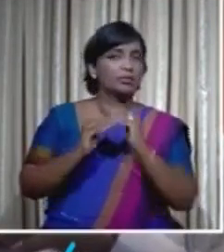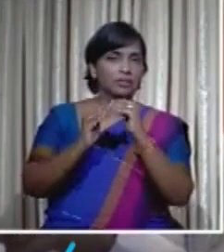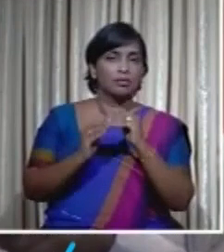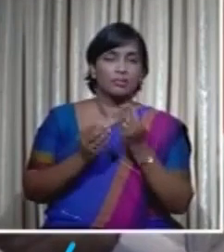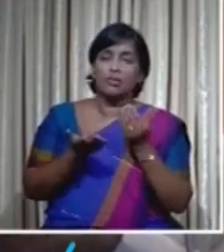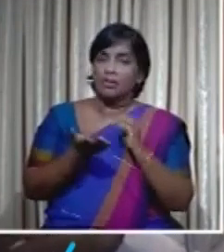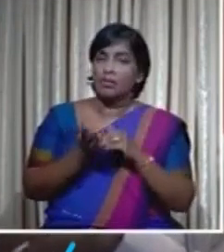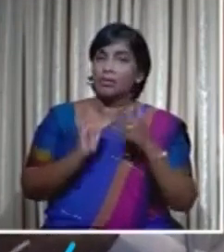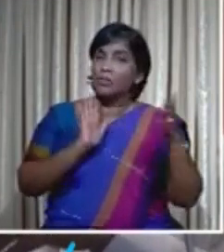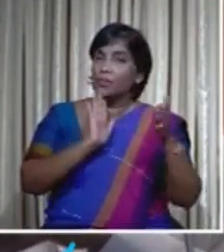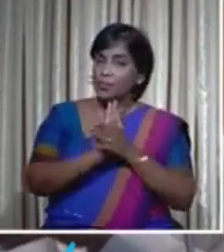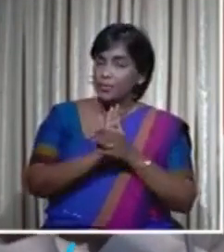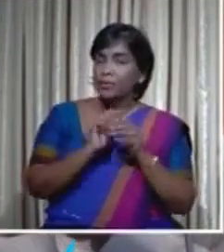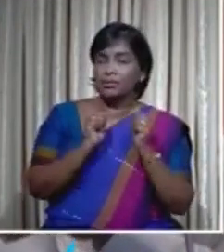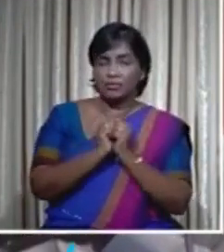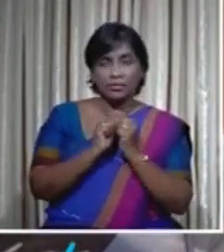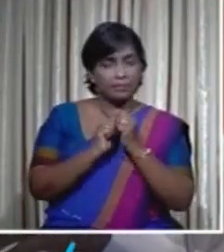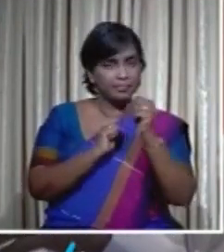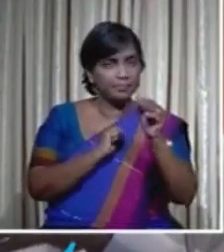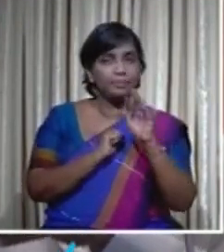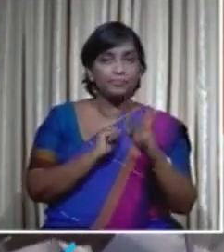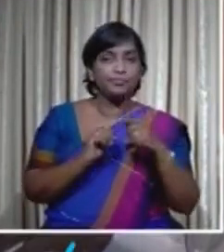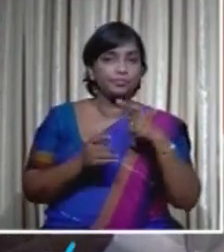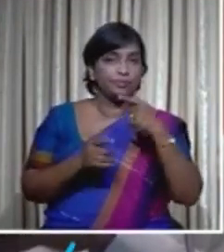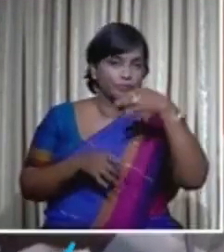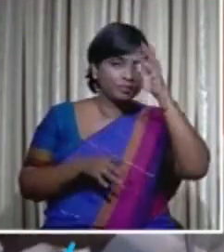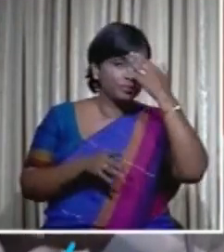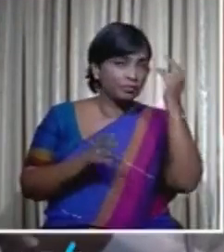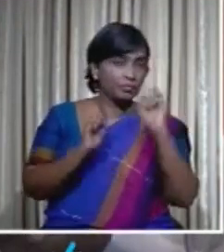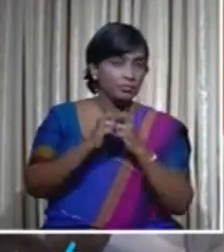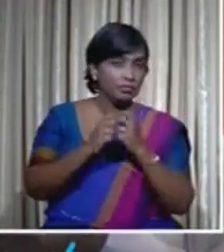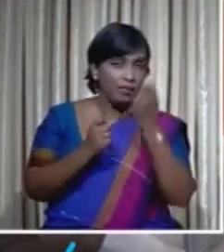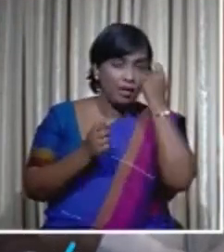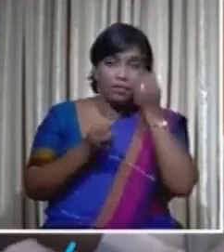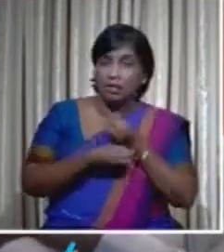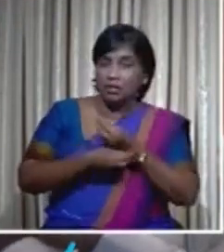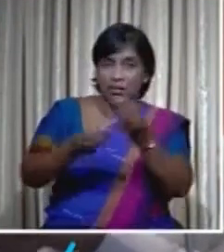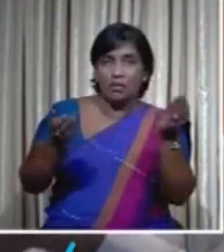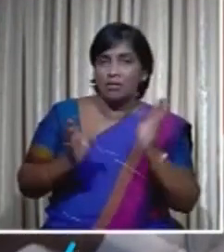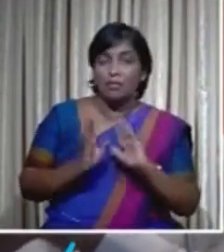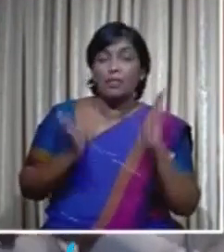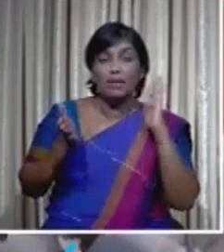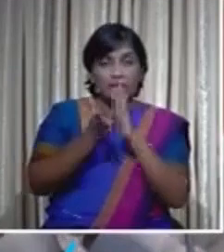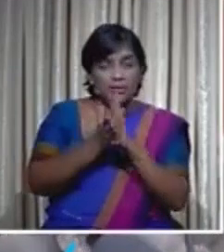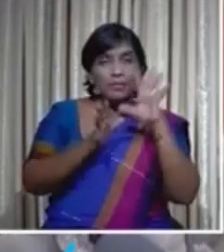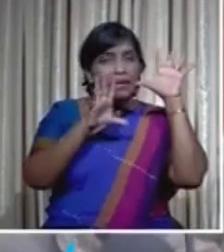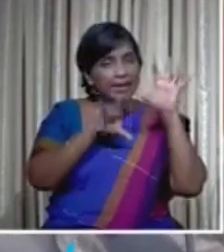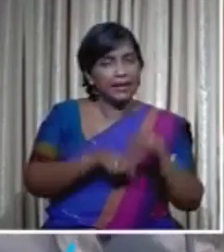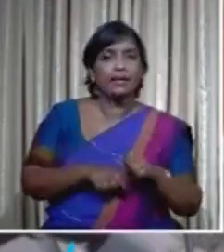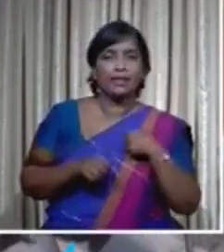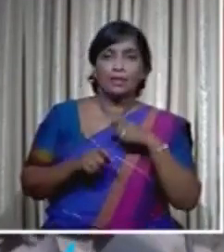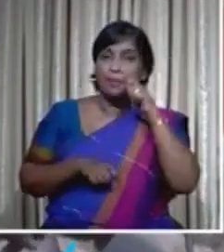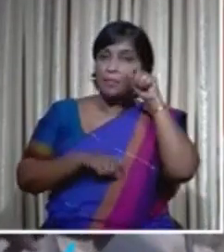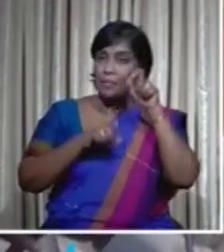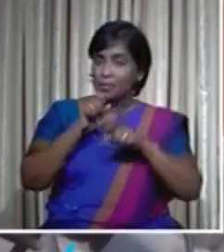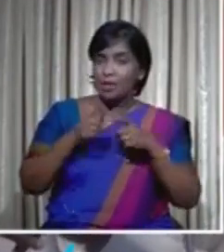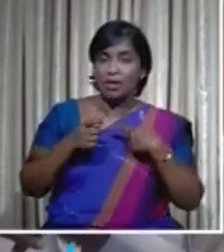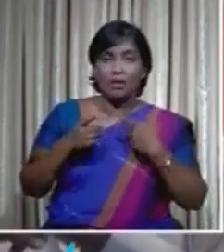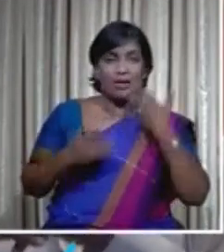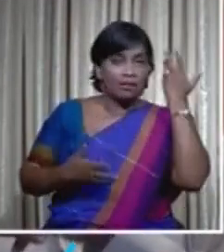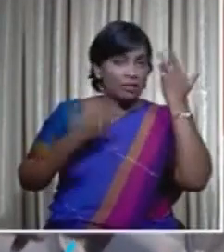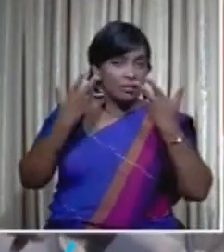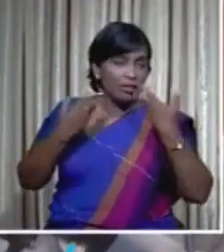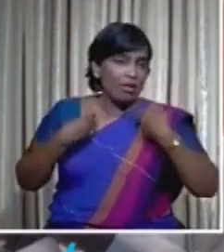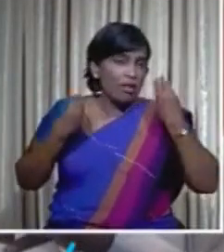இனவாத ரீதியான கருத்துக்களை வெளியிலே தூக்கி போடுங்கள் நல்லெண்ணத்தை கொண்டு வாருங்கள் அந்த மக்களுடைய இழந்த உறவுகளை நினைக்கிற சந்தர்ப்பத்தை கொடுங்கள் அது